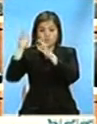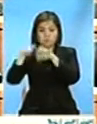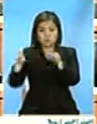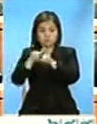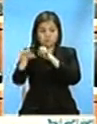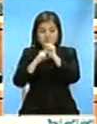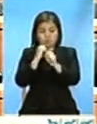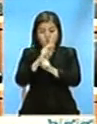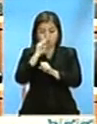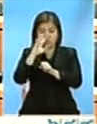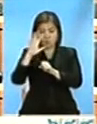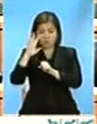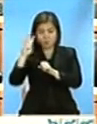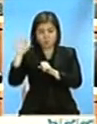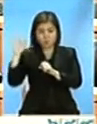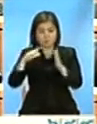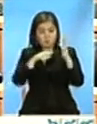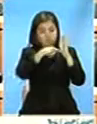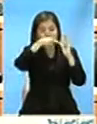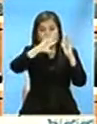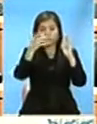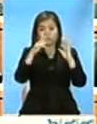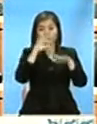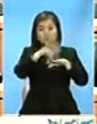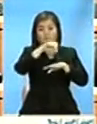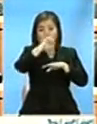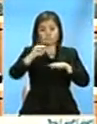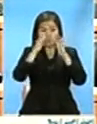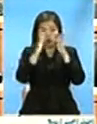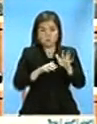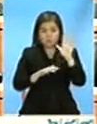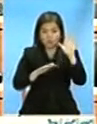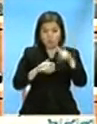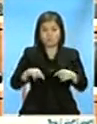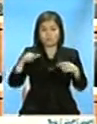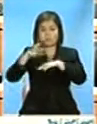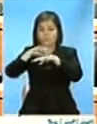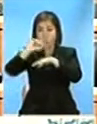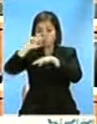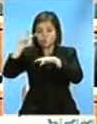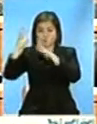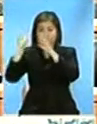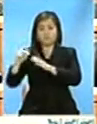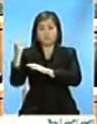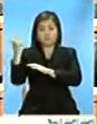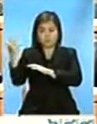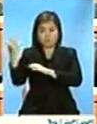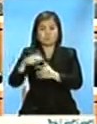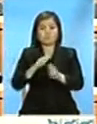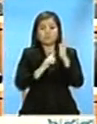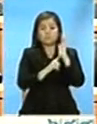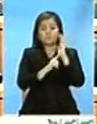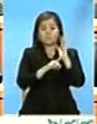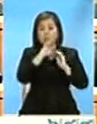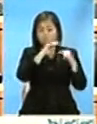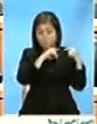จังหวัดพิษณุโลกมีส.ส. 5คนครับแต่มีส.ส.แต่ถ้าเป็นสว.จะมี3คนผมสมมติให้ท่านฟังอย่างนี้นะครับถ้